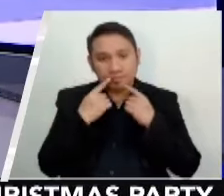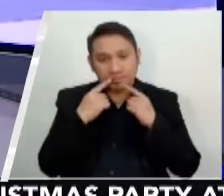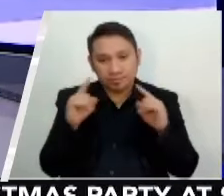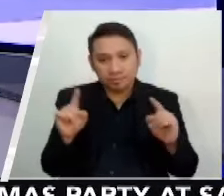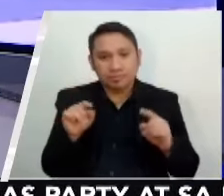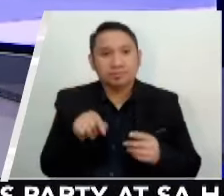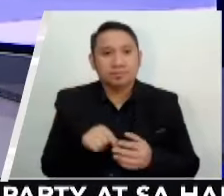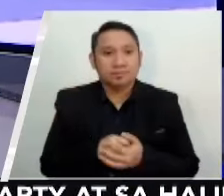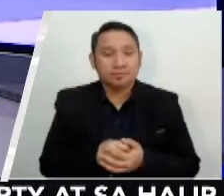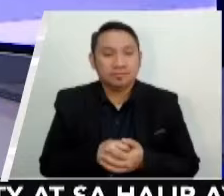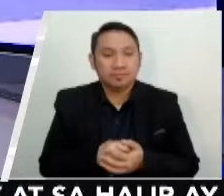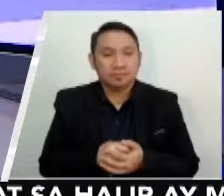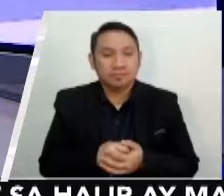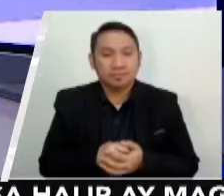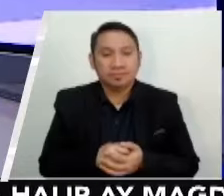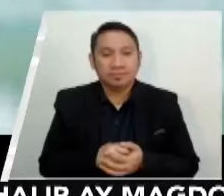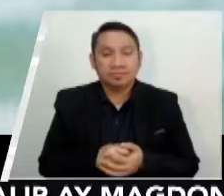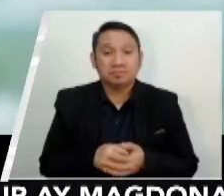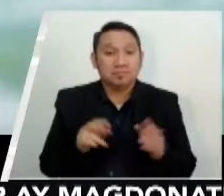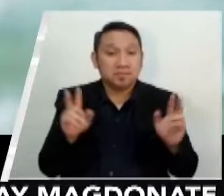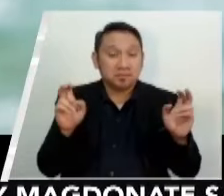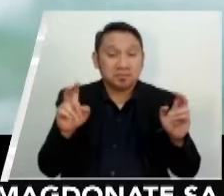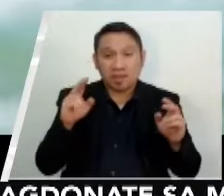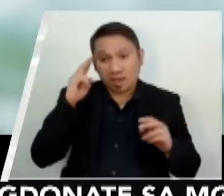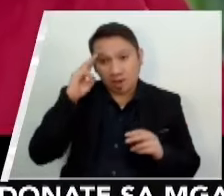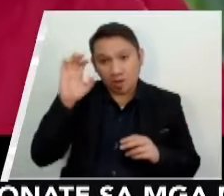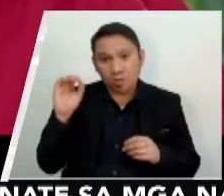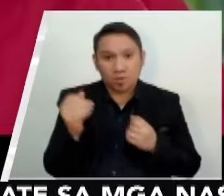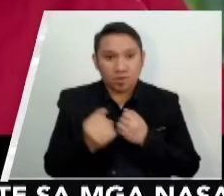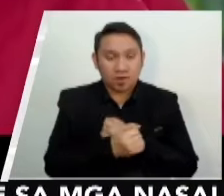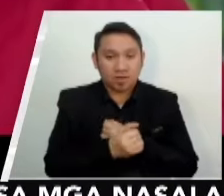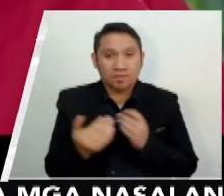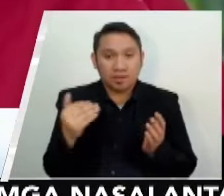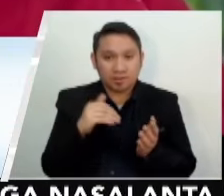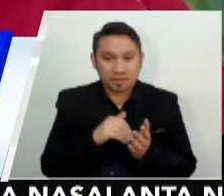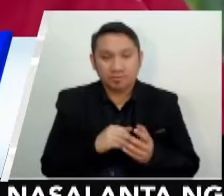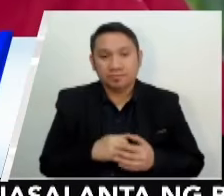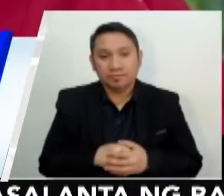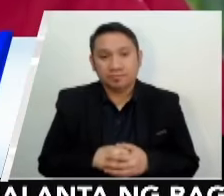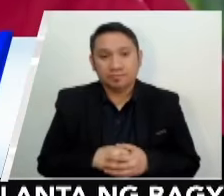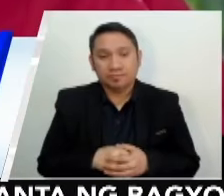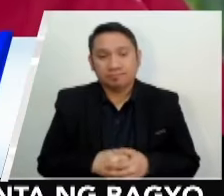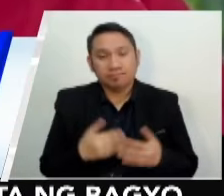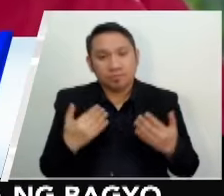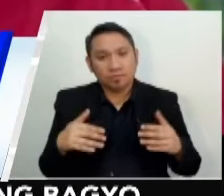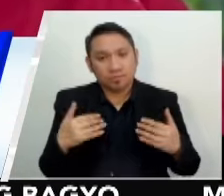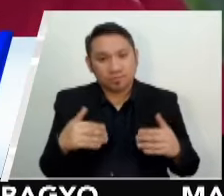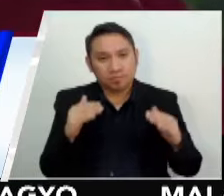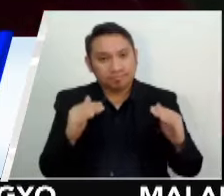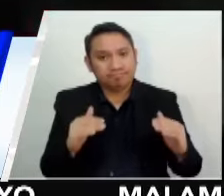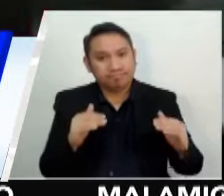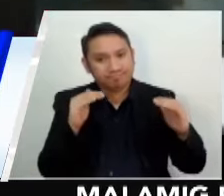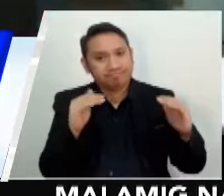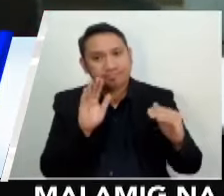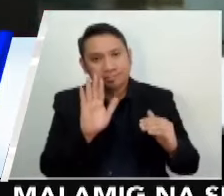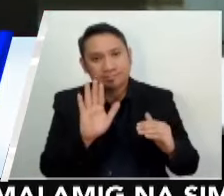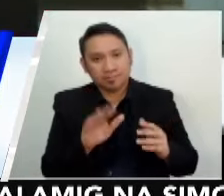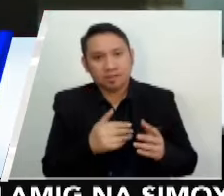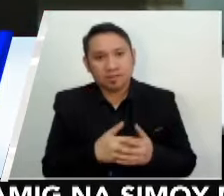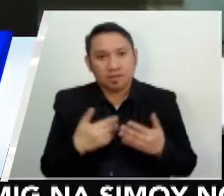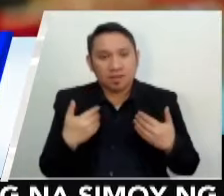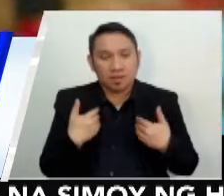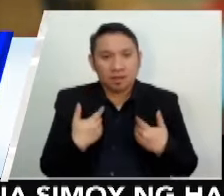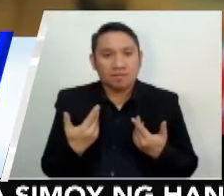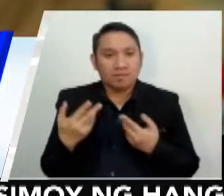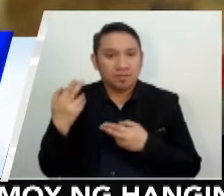na Hello, Love Again. Bukod sa record as the highest first day grossing local film, gumawa rin ang kasaysayan ng